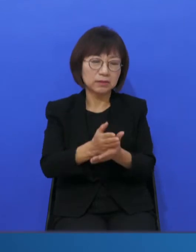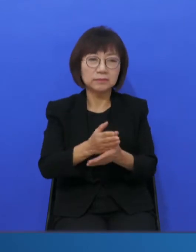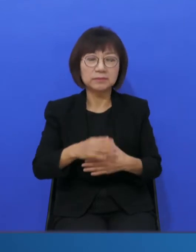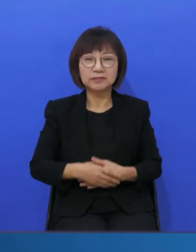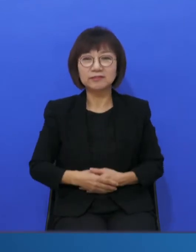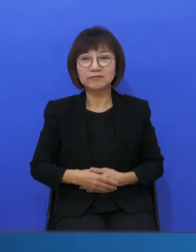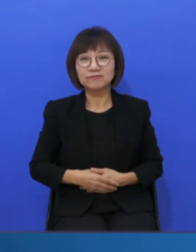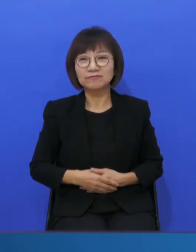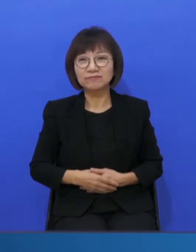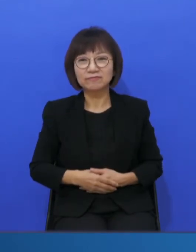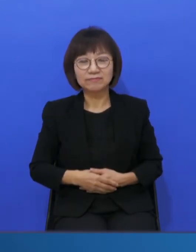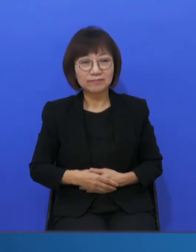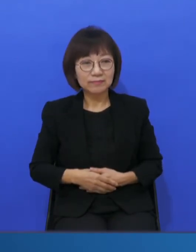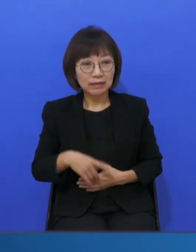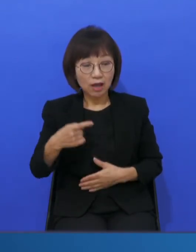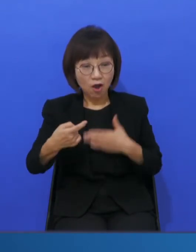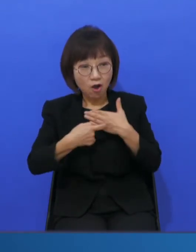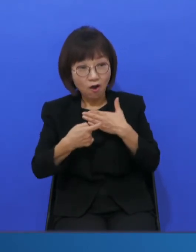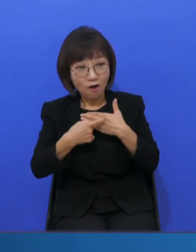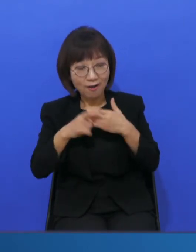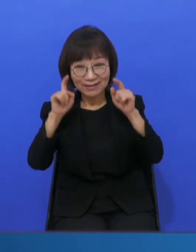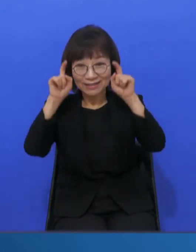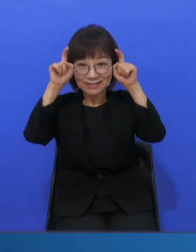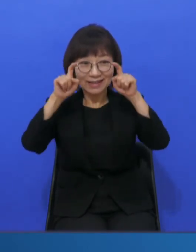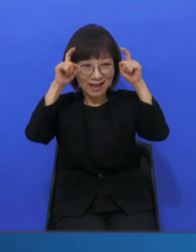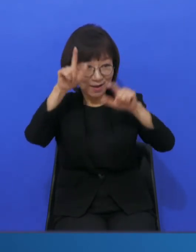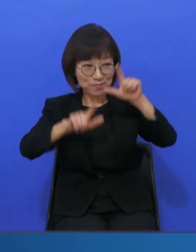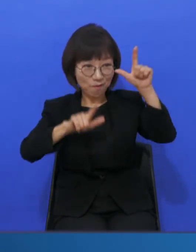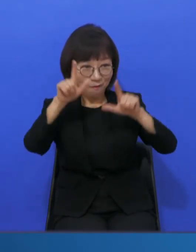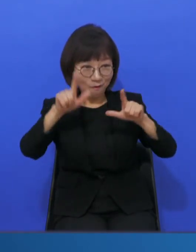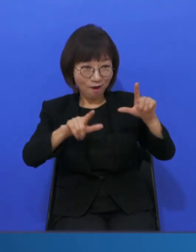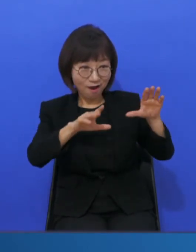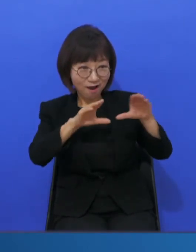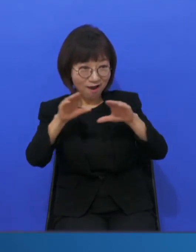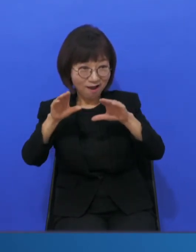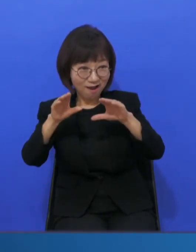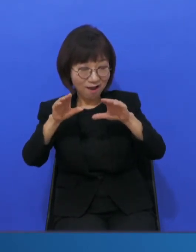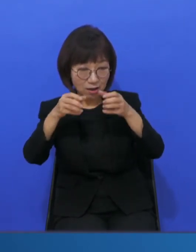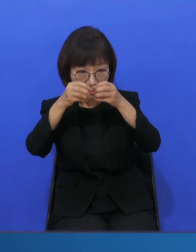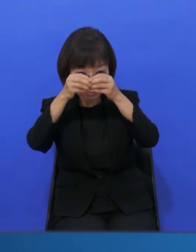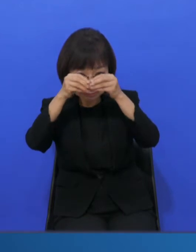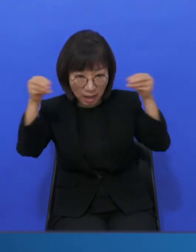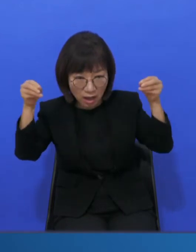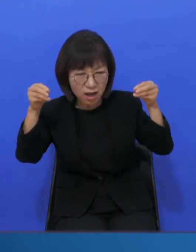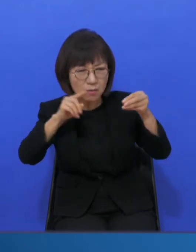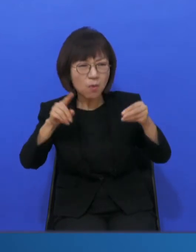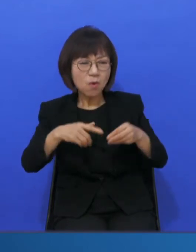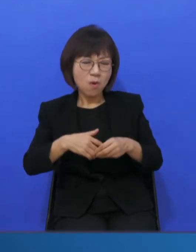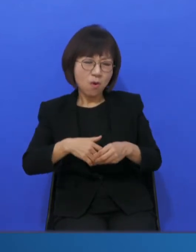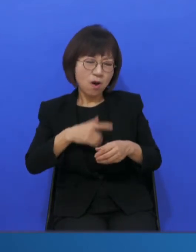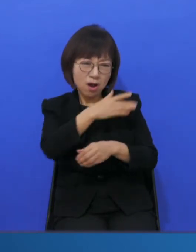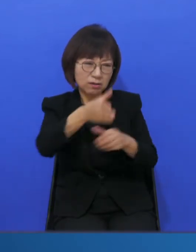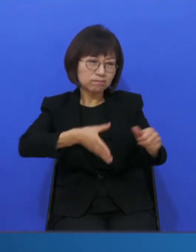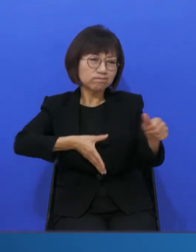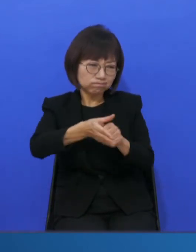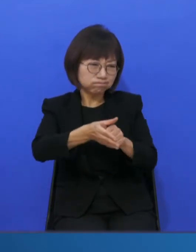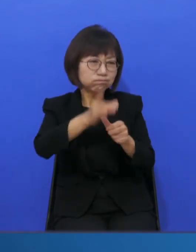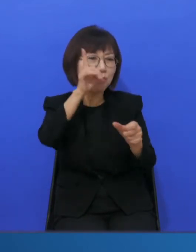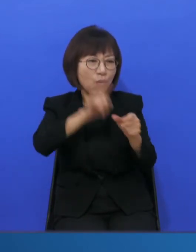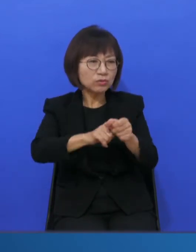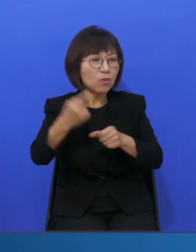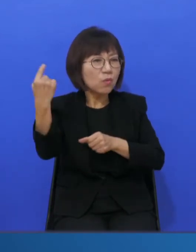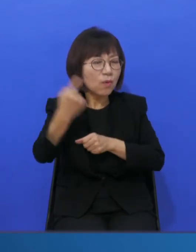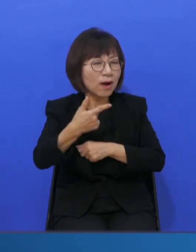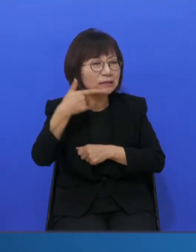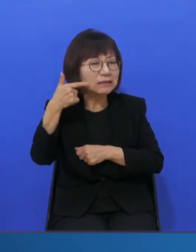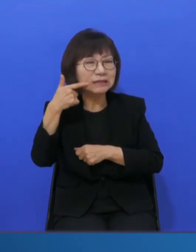실제로 여러분을 죽이려고 하는 일인데 양의 옷을 입고 와서 나타났단 말이에요. Their 양의 goal 탈을 쓰고. is to realistically 많아요. to come and attack you and